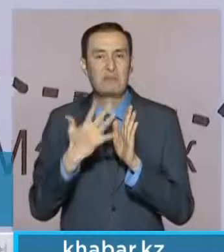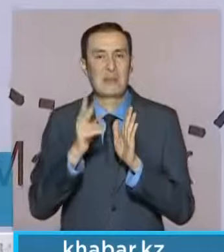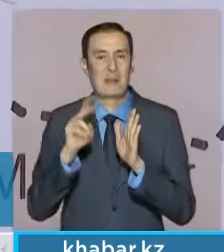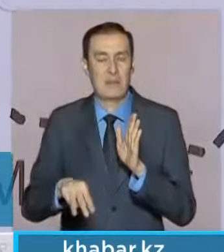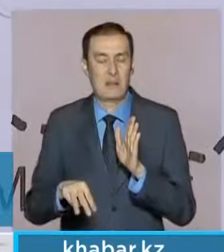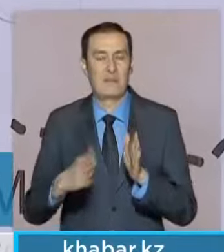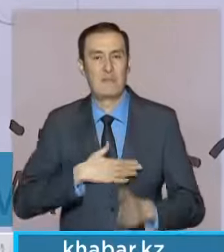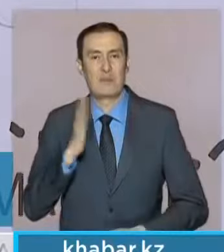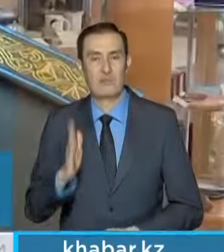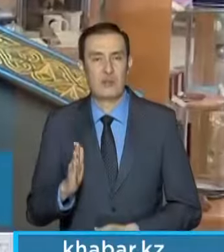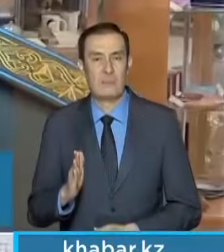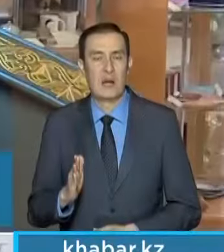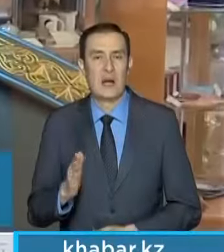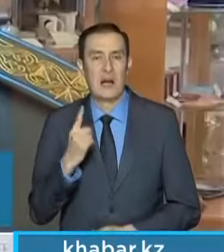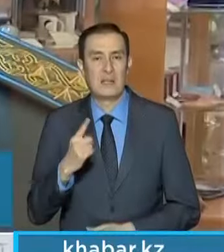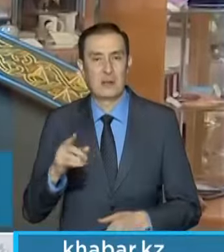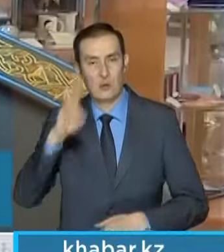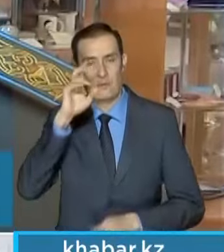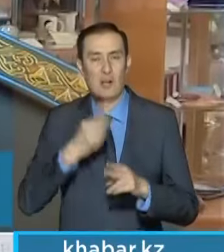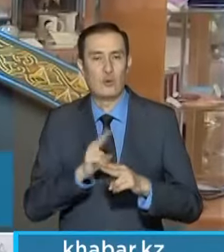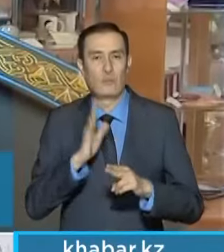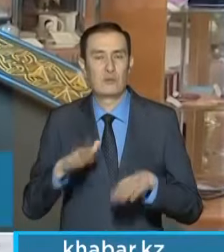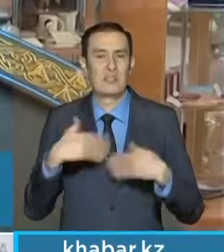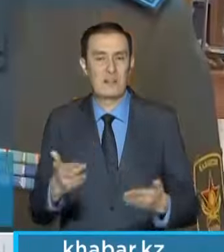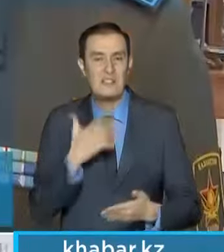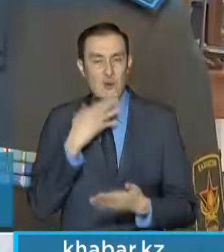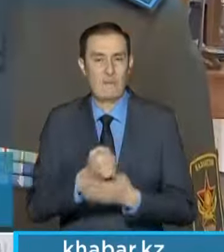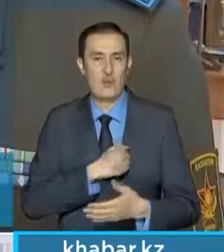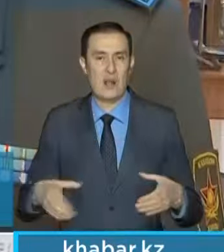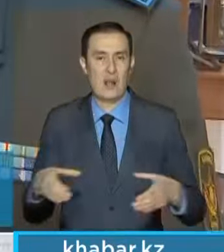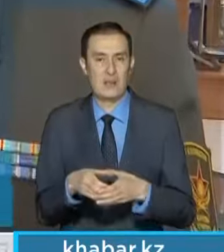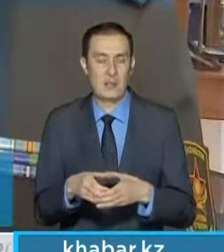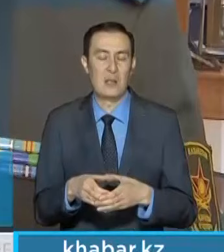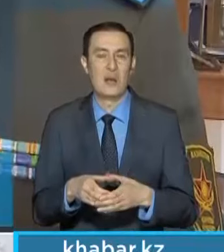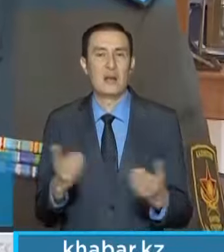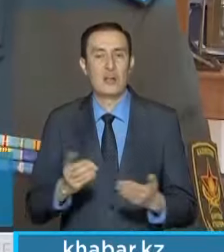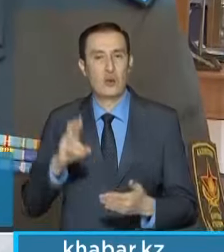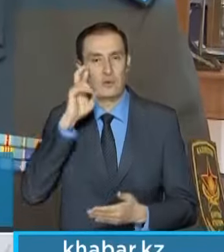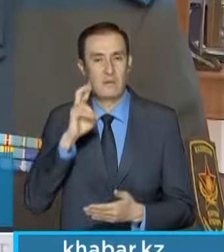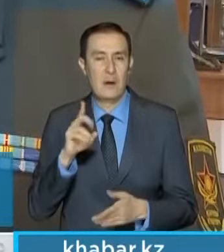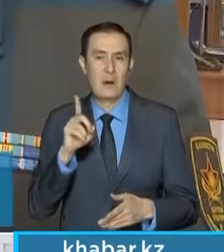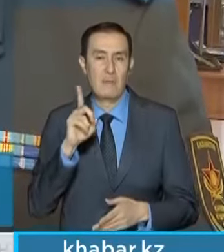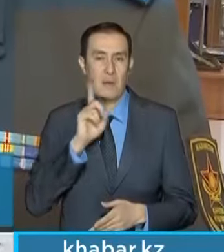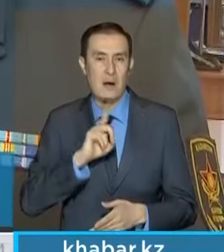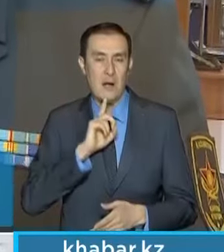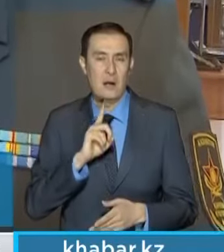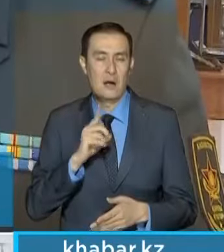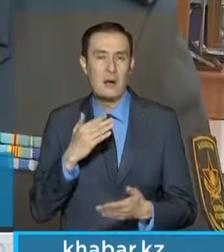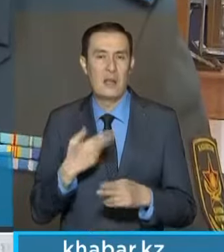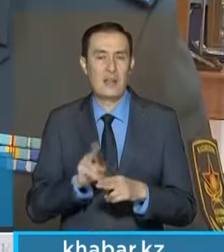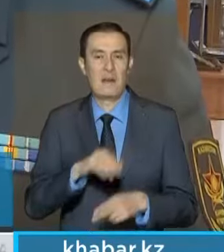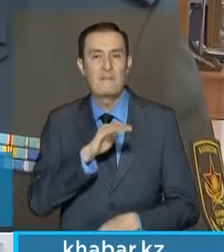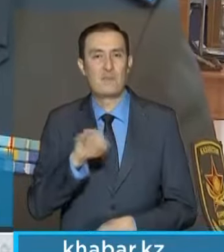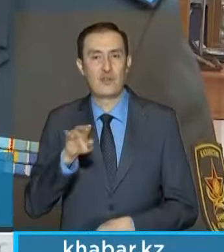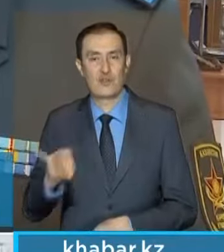километров. Мы будем одной из пяти стран, которые будут предоставлять свои воинские контингенты. Контингенты каких стран? Я сейчас боюсь ошибиться. Это